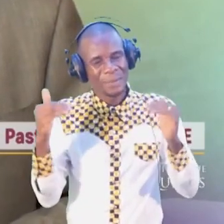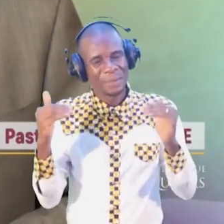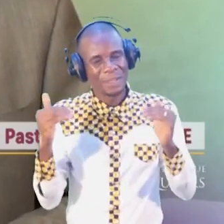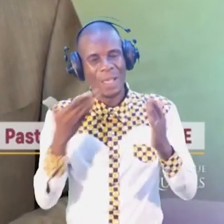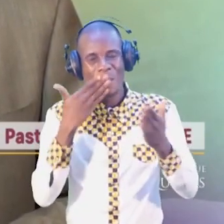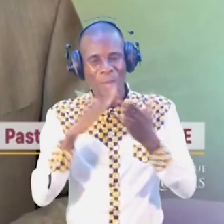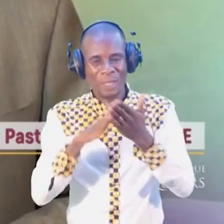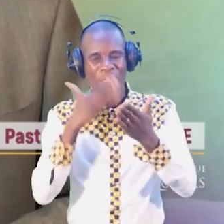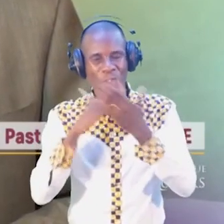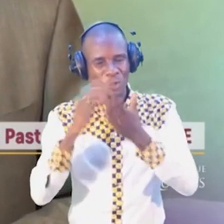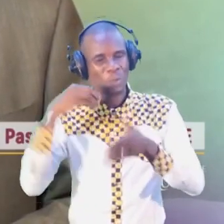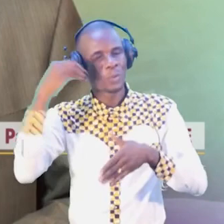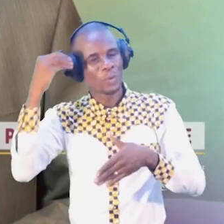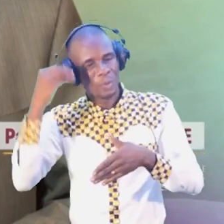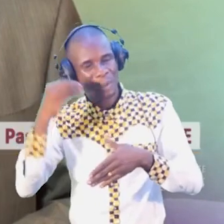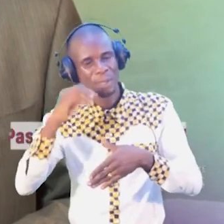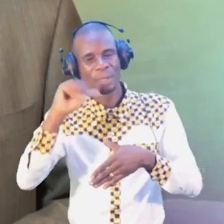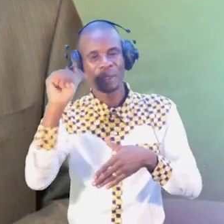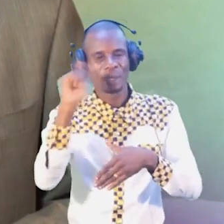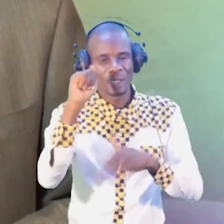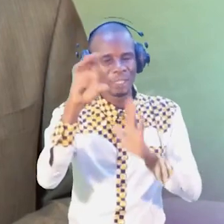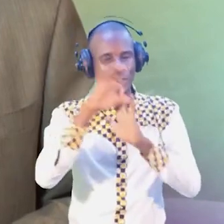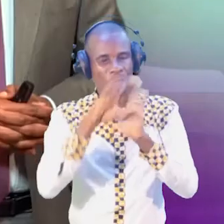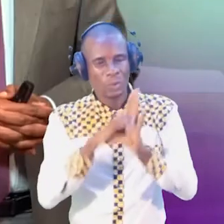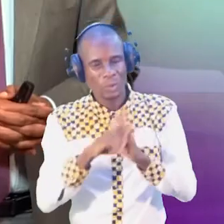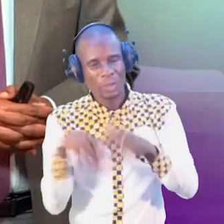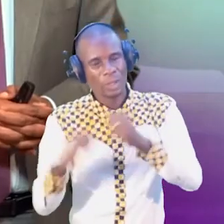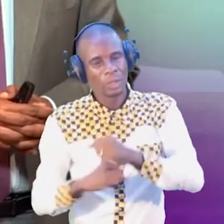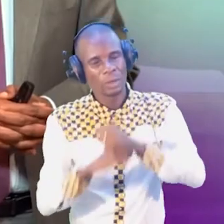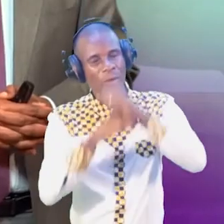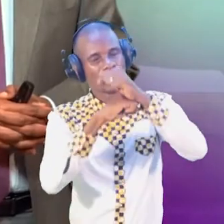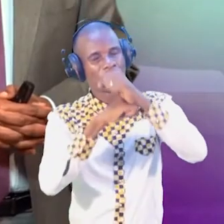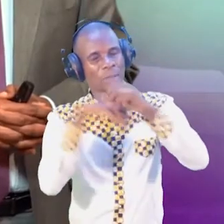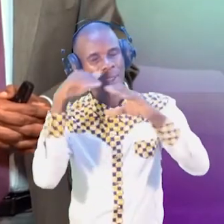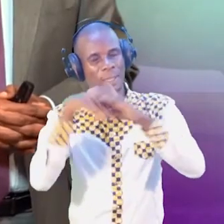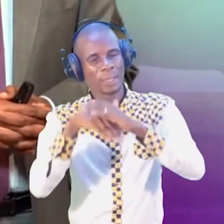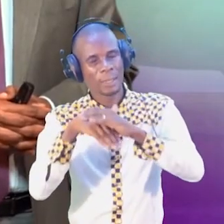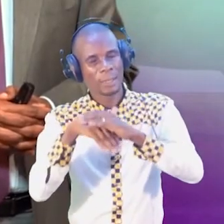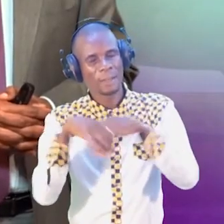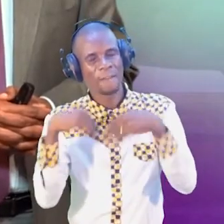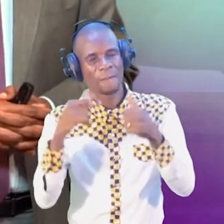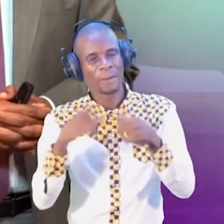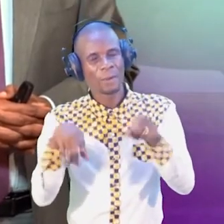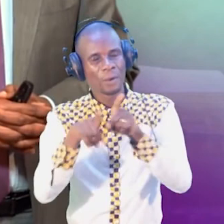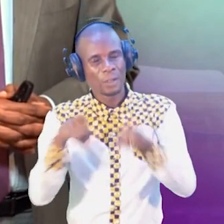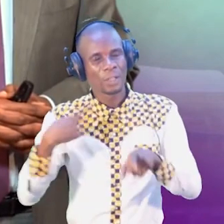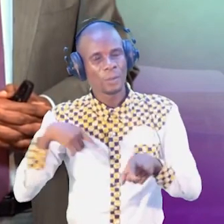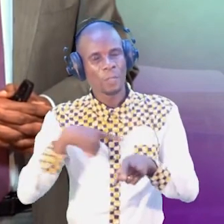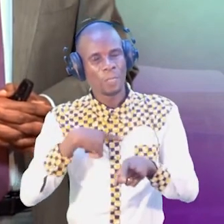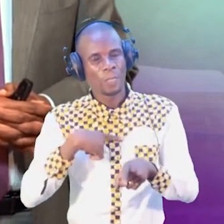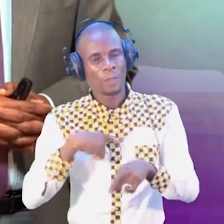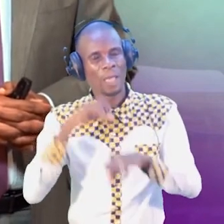elongo Yawe Nzambe na ngolu nyonso mpe ya kimia matondi mingi mpo na kozongisa biso na makanisi mibeko